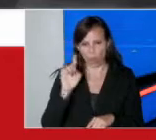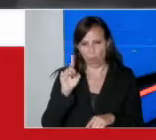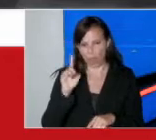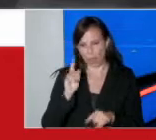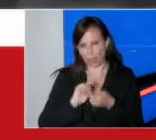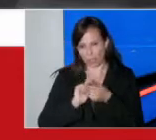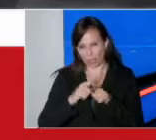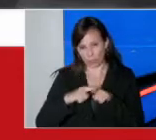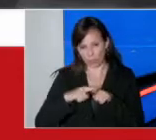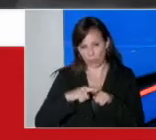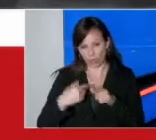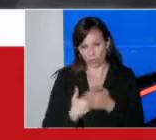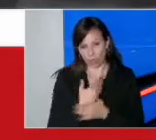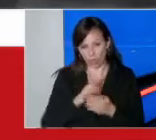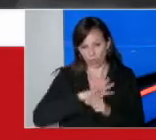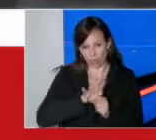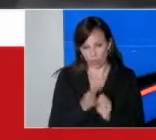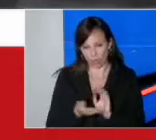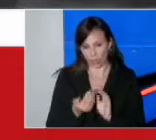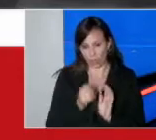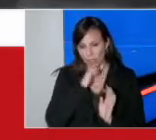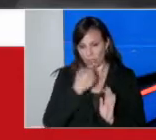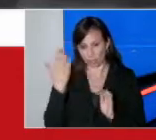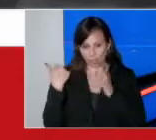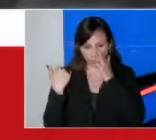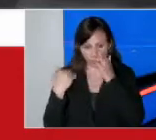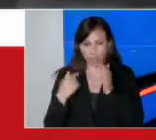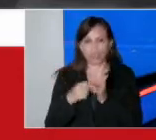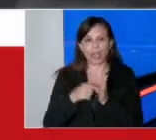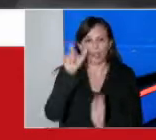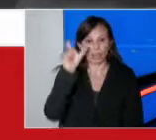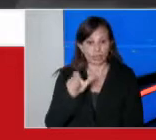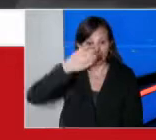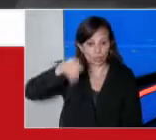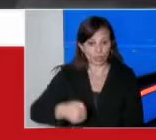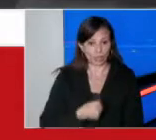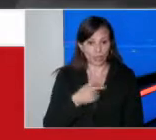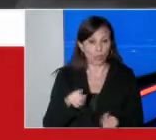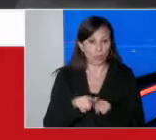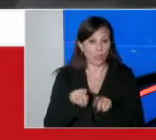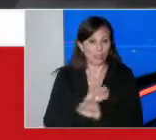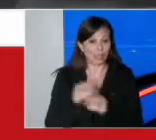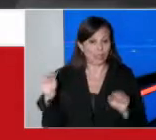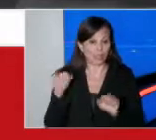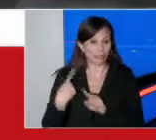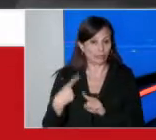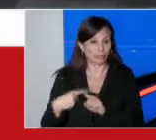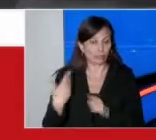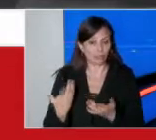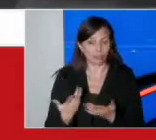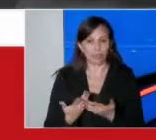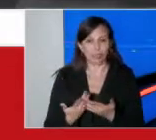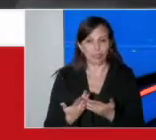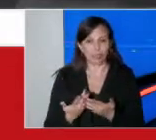בגלגולים הקודמים. ולכן, כל אחד שנכנס הופך להיות פצצה מתקתקת, וכאלה כבר מתרוצצות. מתחילות הפצצות שהיו